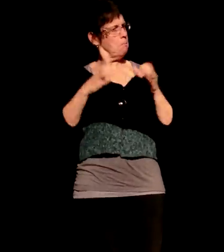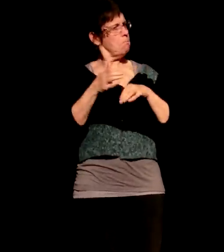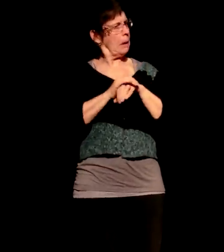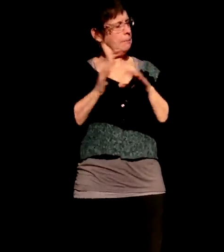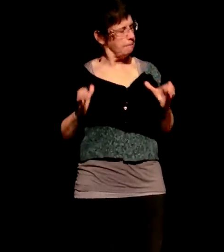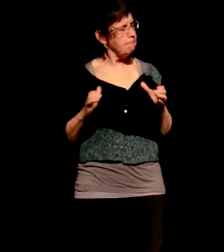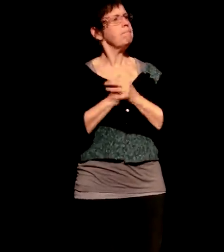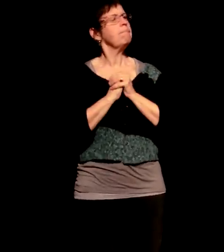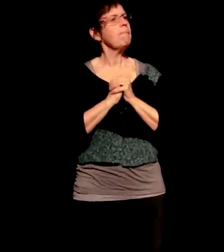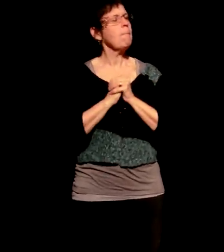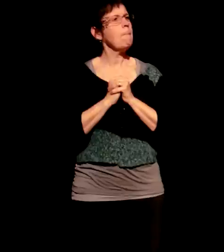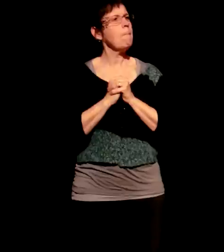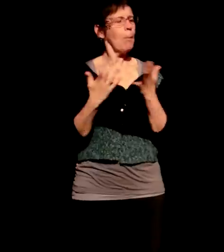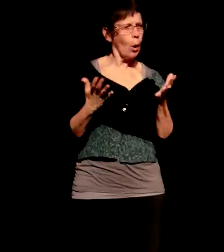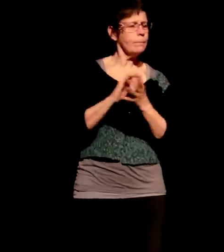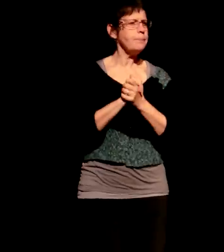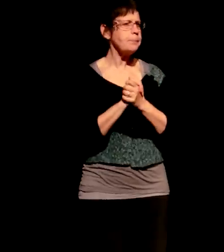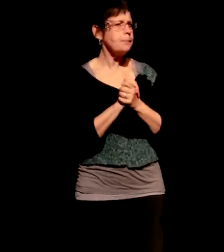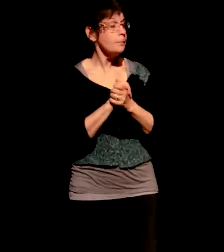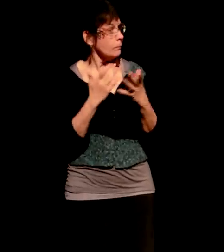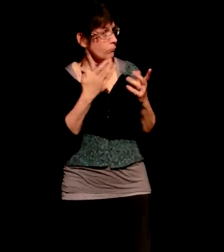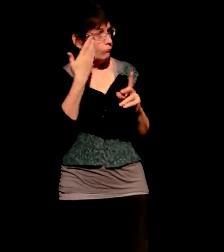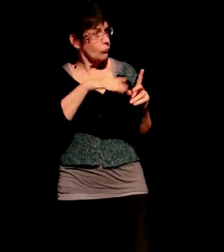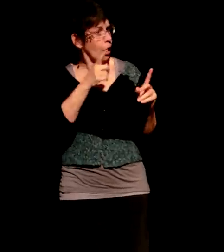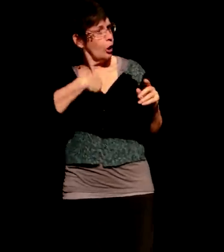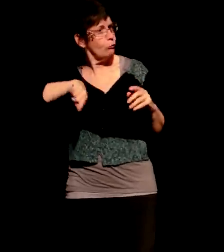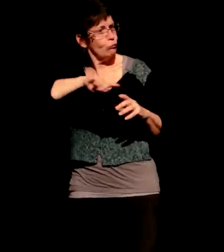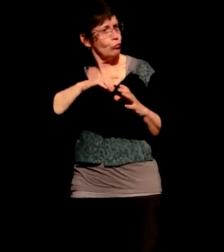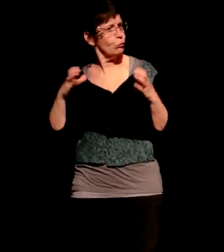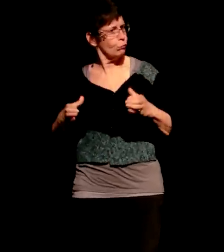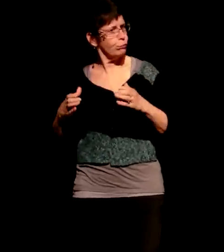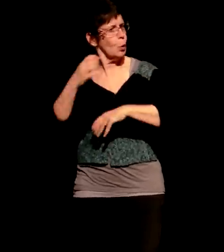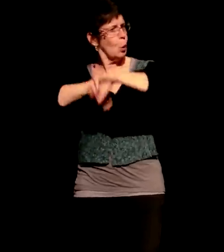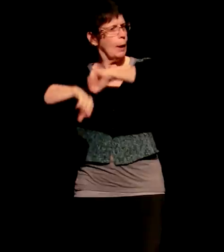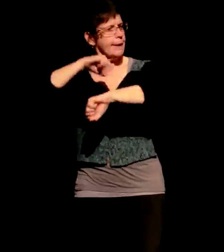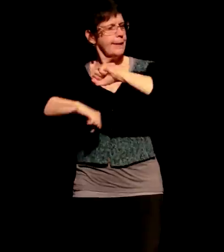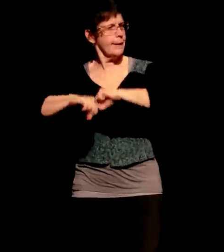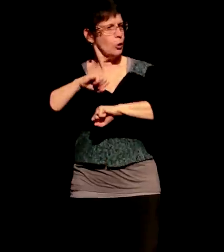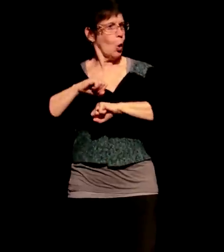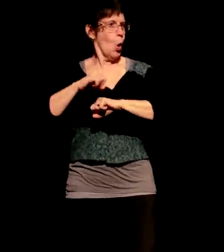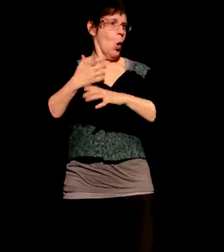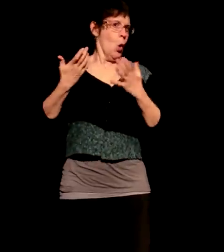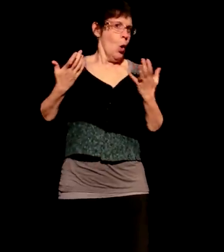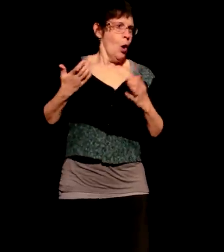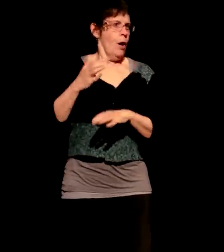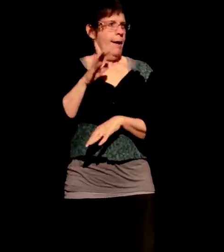Bon, voilà, bon, tu n'es pas sans savoir que nous sommes une organisation